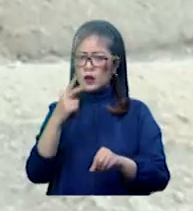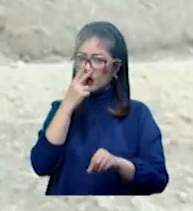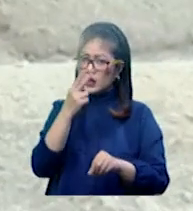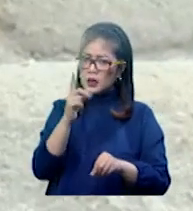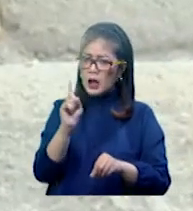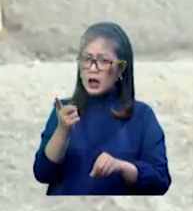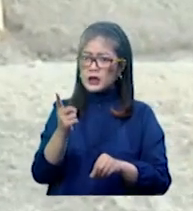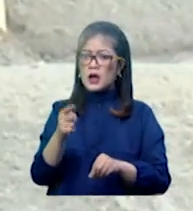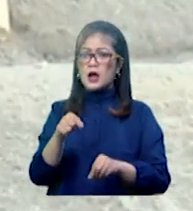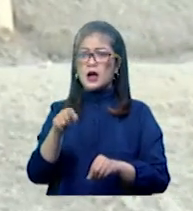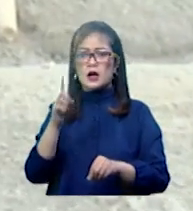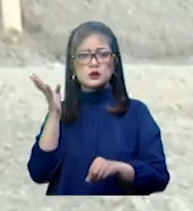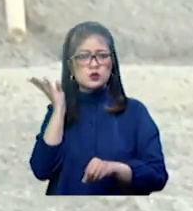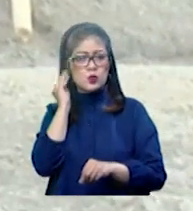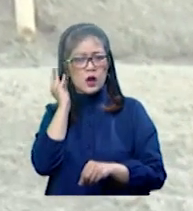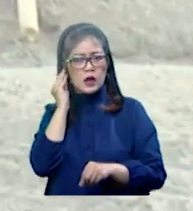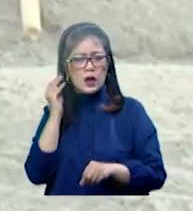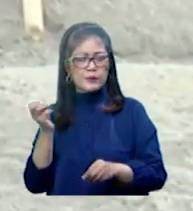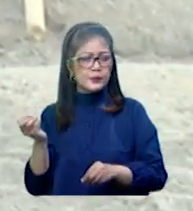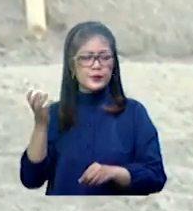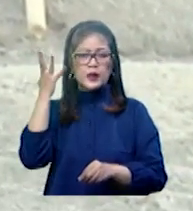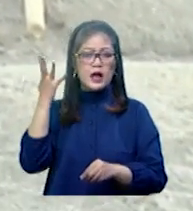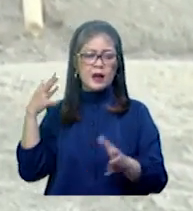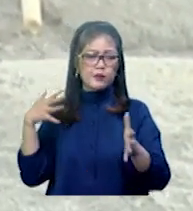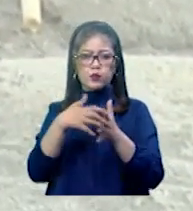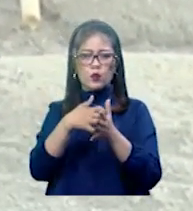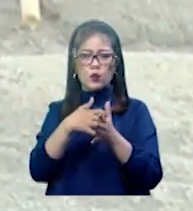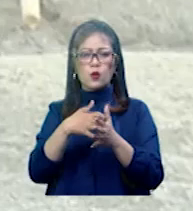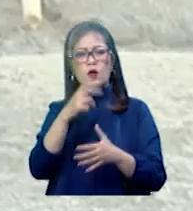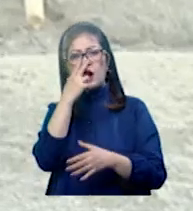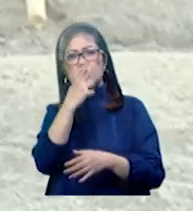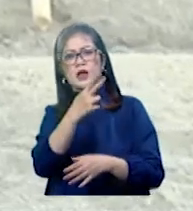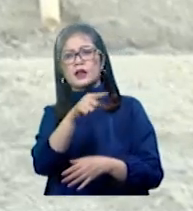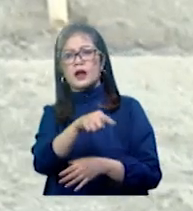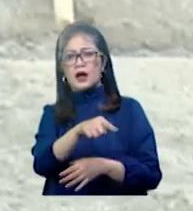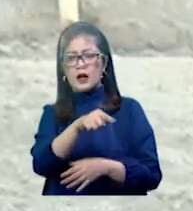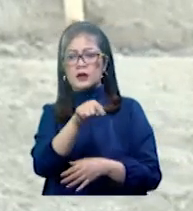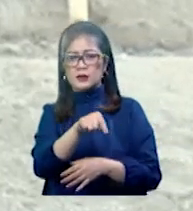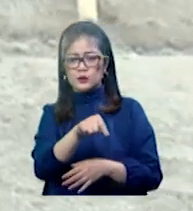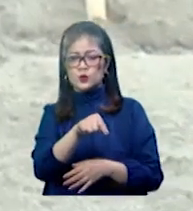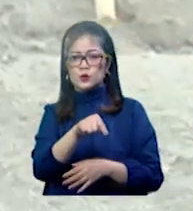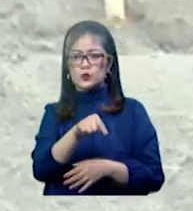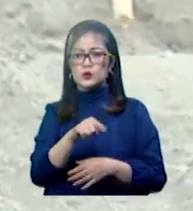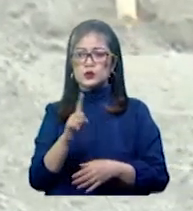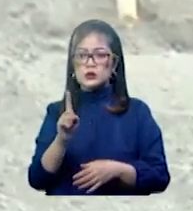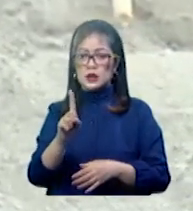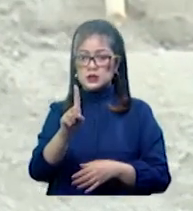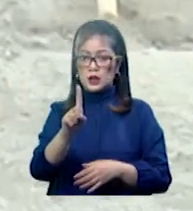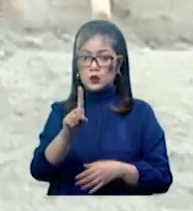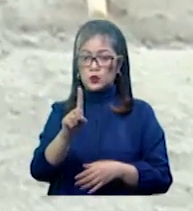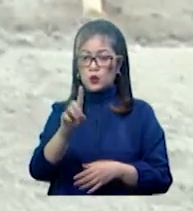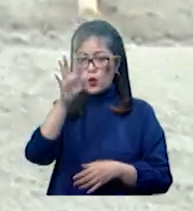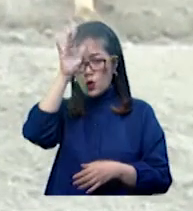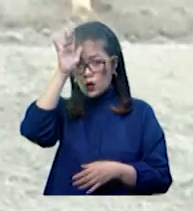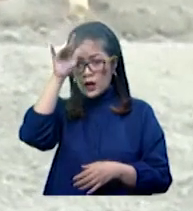ada suara kenceng brak gitu. Terus itu apa? Yang di sebelah sana itu ada orang satu. Dan langsung